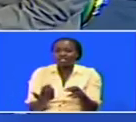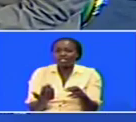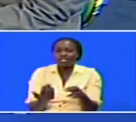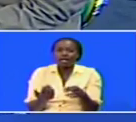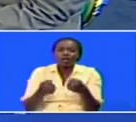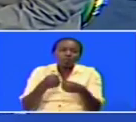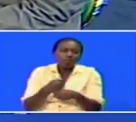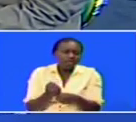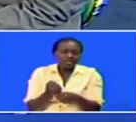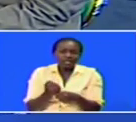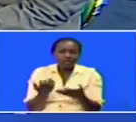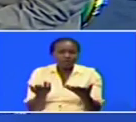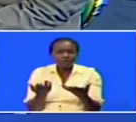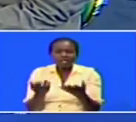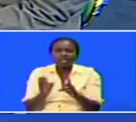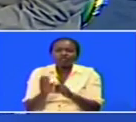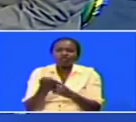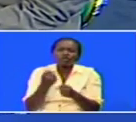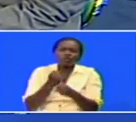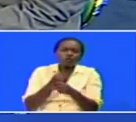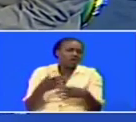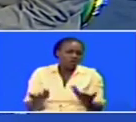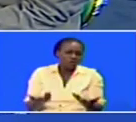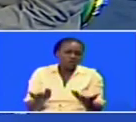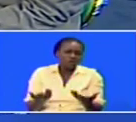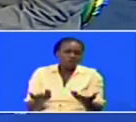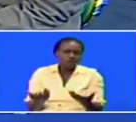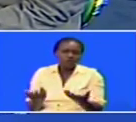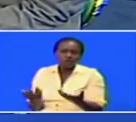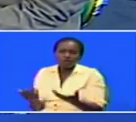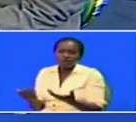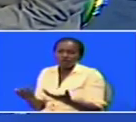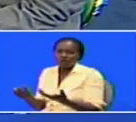yanafanya mazingira yenu ya kazi yawe magumu, ni mambo kama gani?